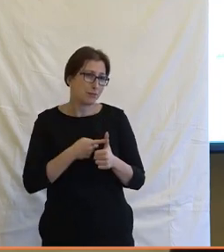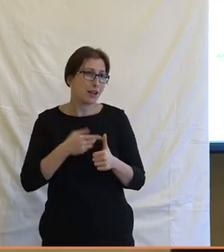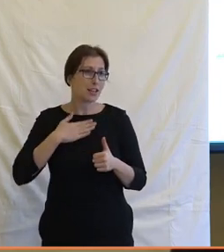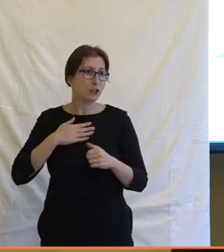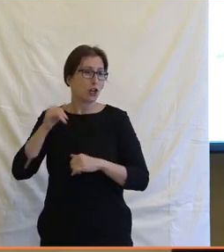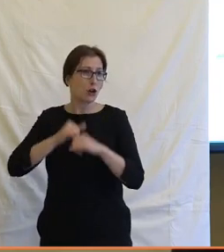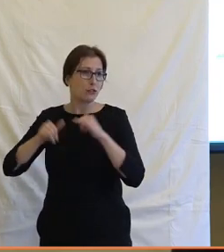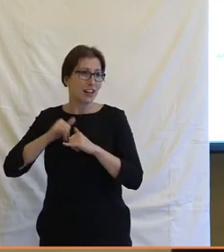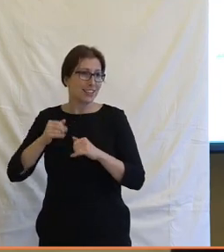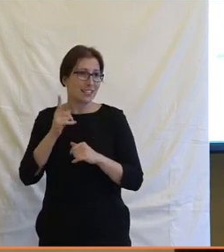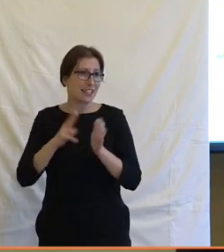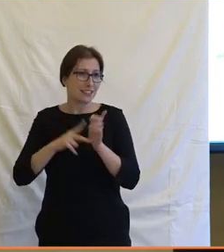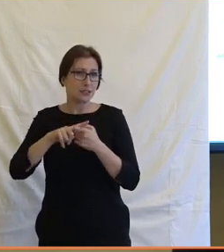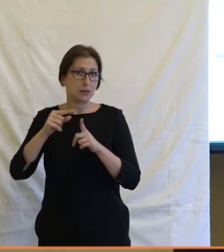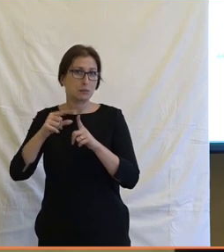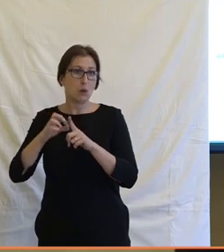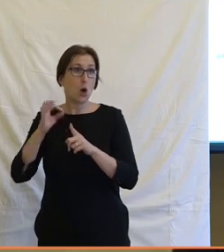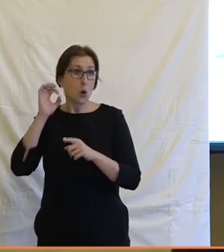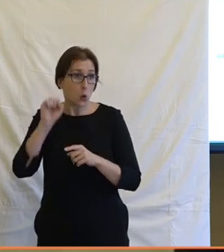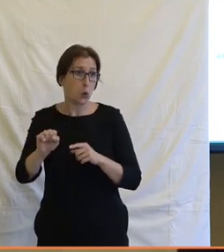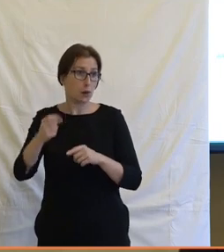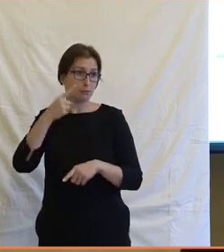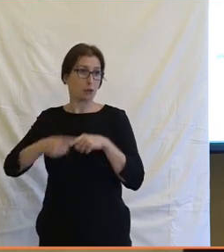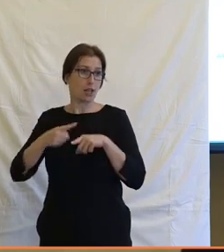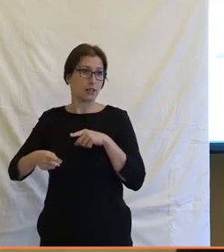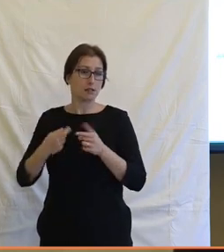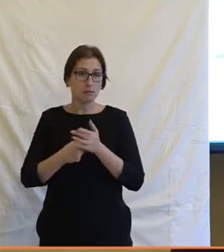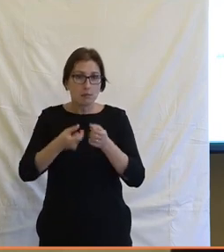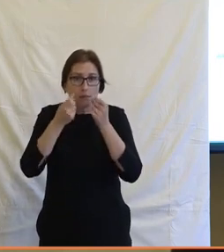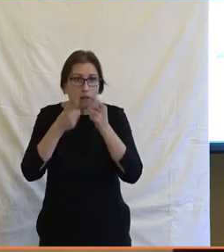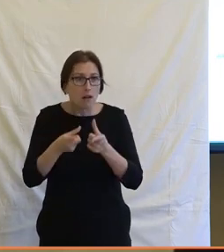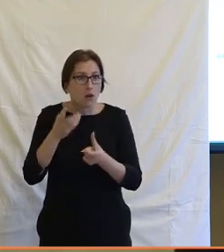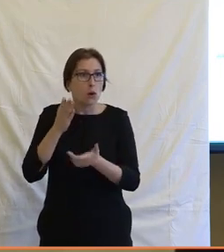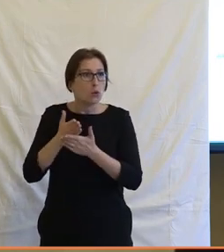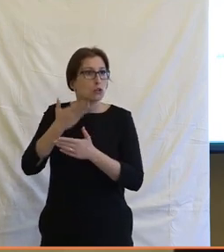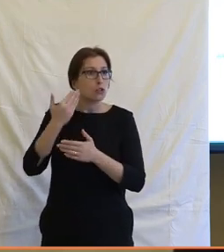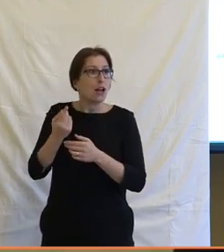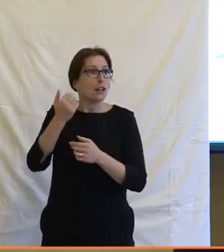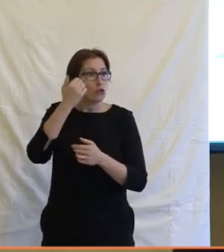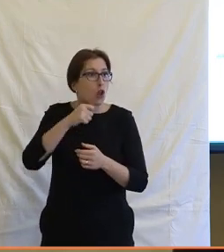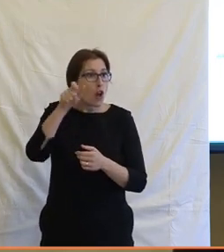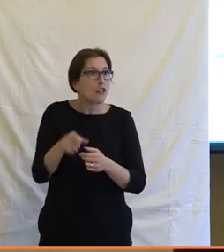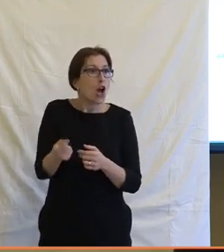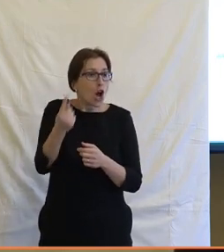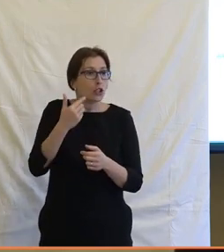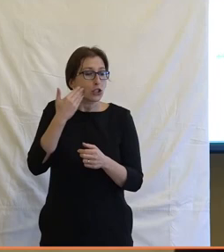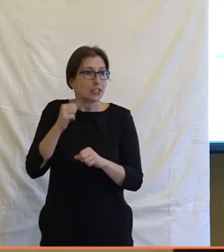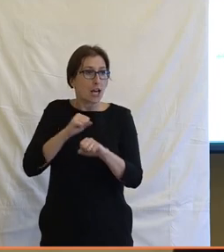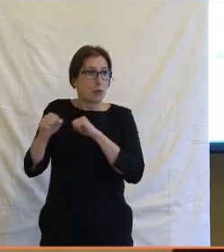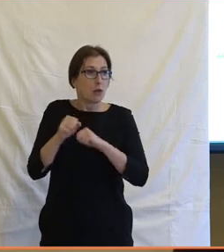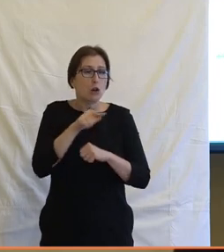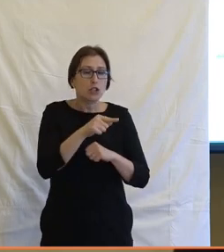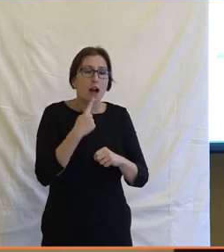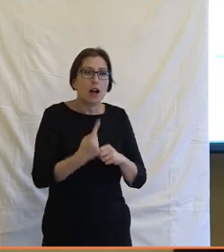naší konferenci INSPO jsme to měli už v březnu. Takže byl jako překvapený opravdu tím, že vlastně to, co oni tam měli jako